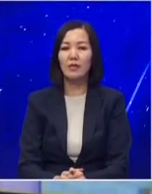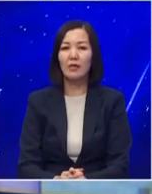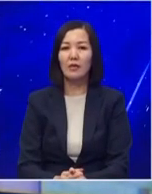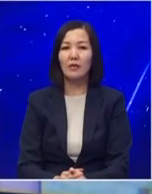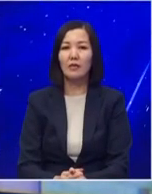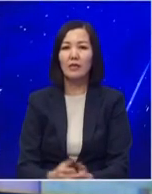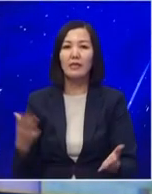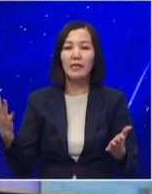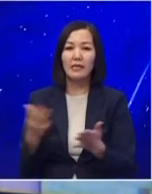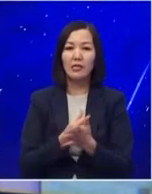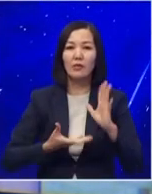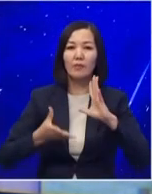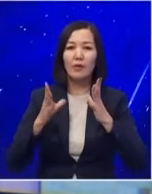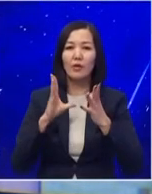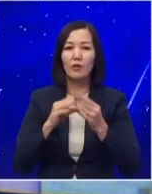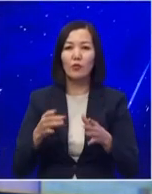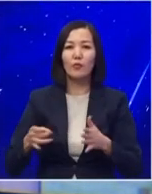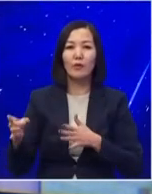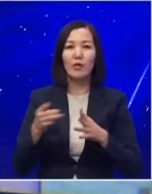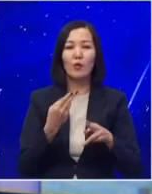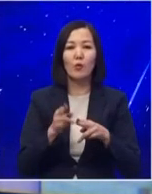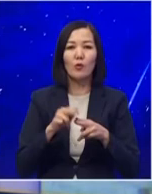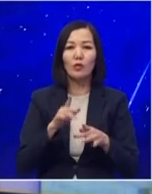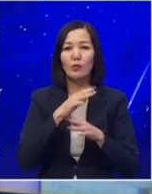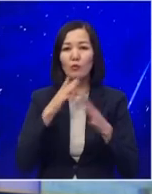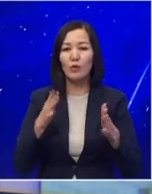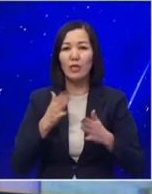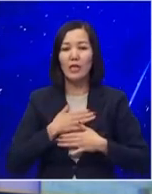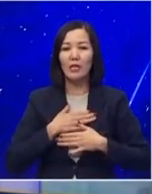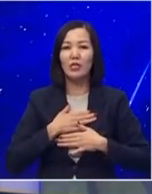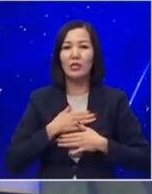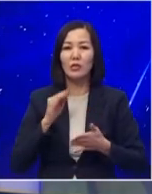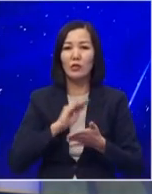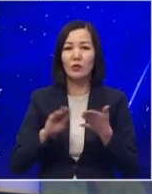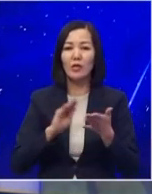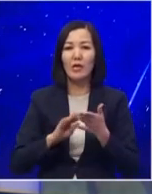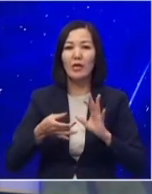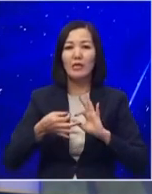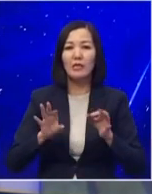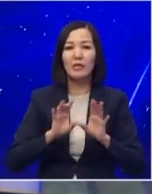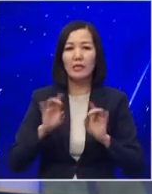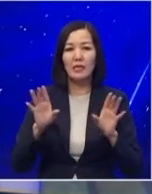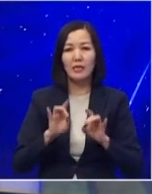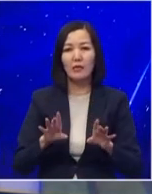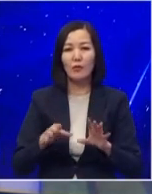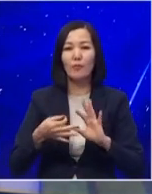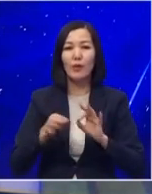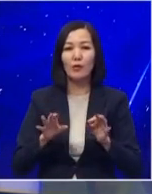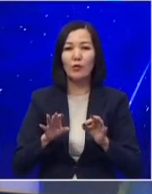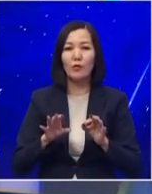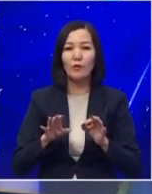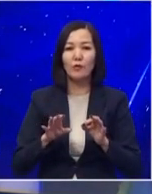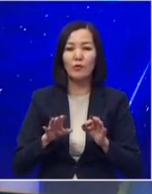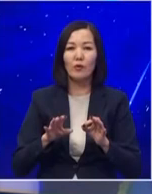достижение по итогам года у региона очень много наши корреспонденты вкратце рассказали о некоторых из них а подробную